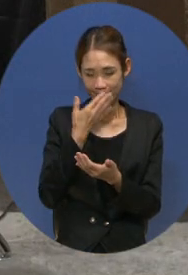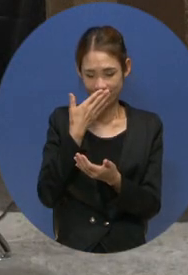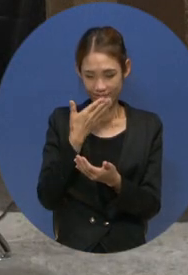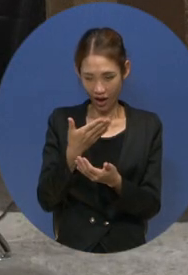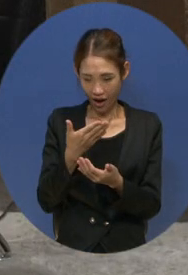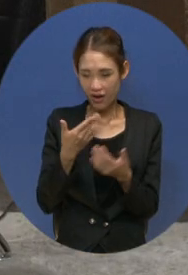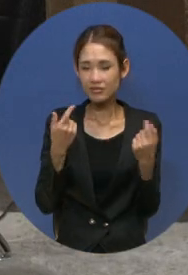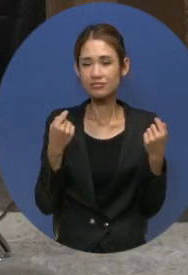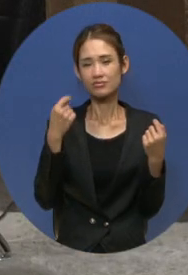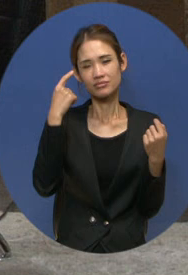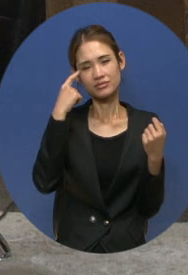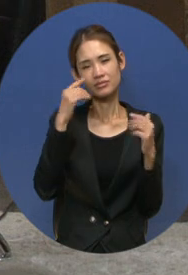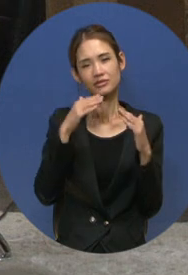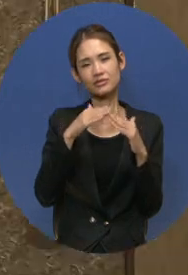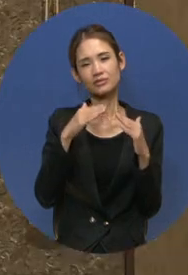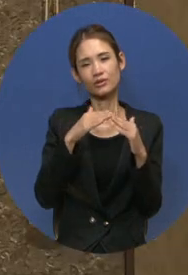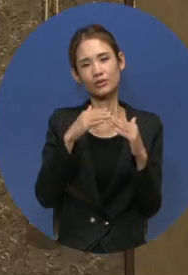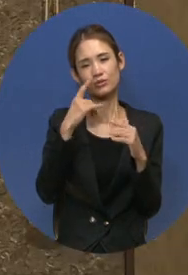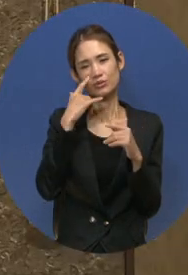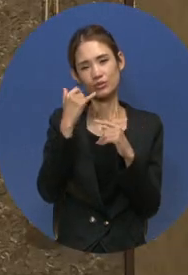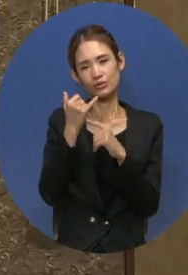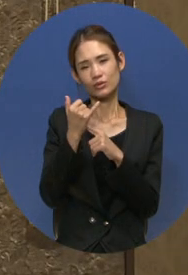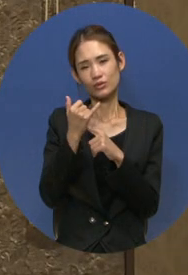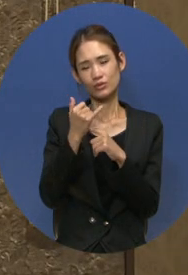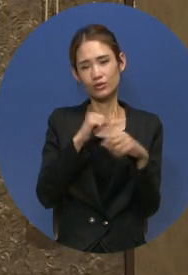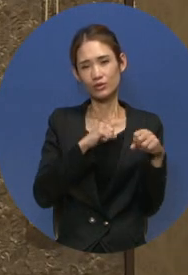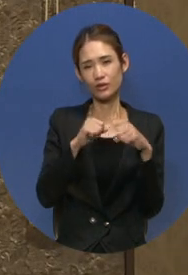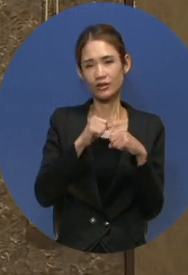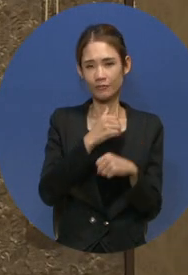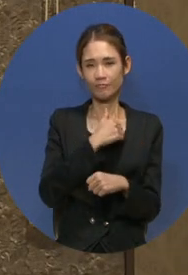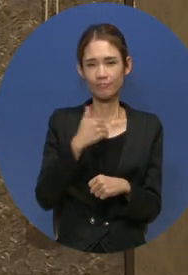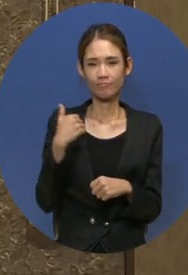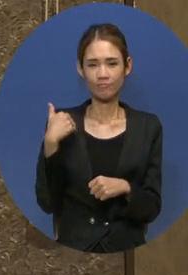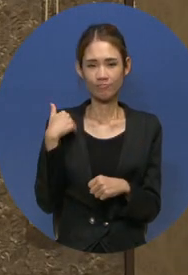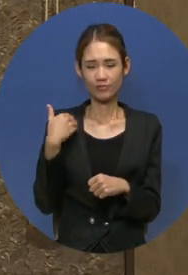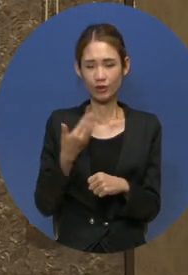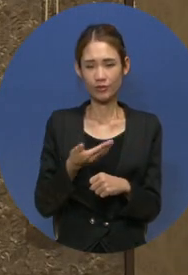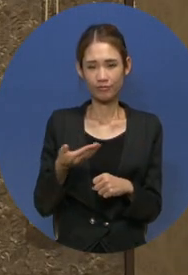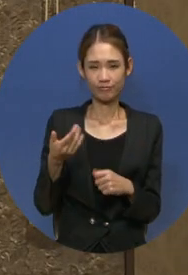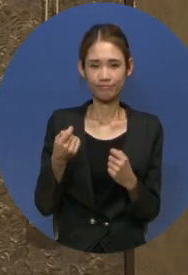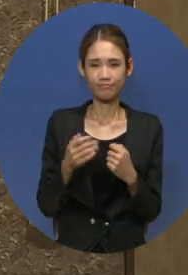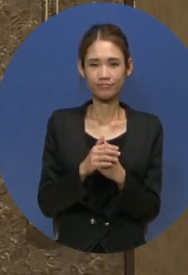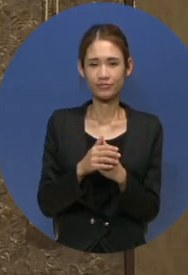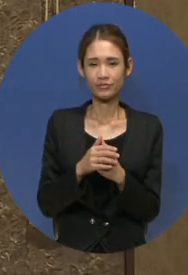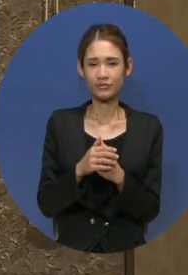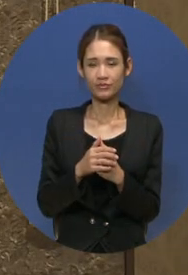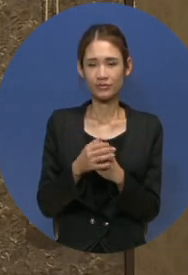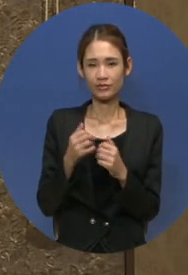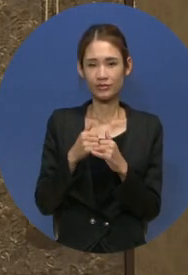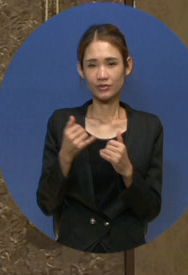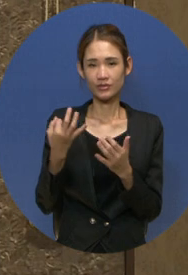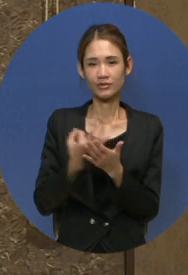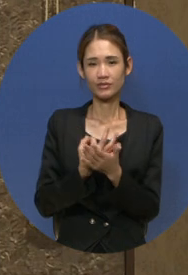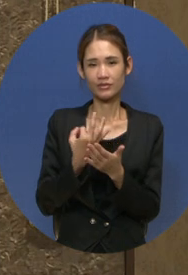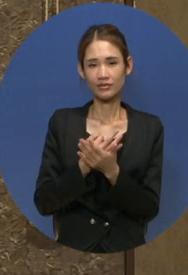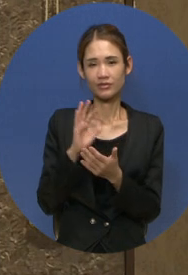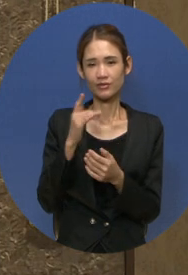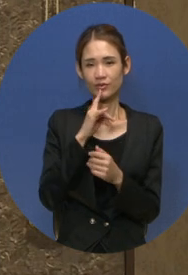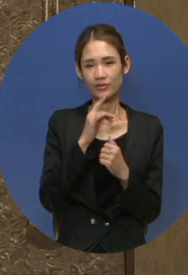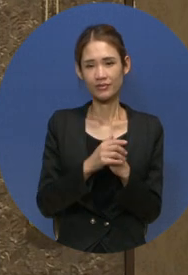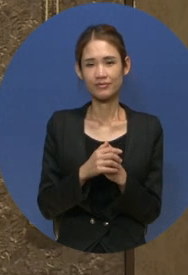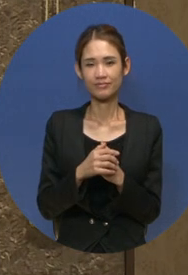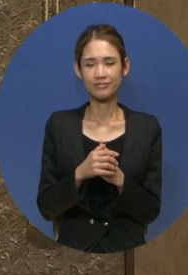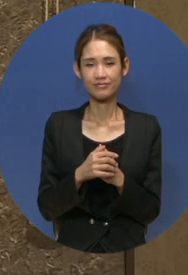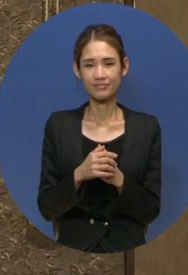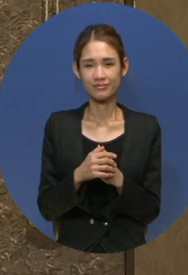있구나 하는 그러니까 집에서도 그런... 부모님들에 대하는 예. 이 태도가 굉장히 예, 당당해지는 그렇죠. 그렇죠. 역시 사람은 돈을 벌어야 된다. 맞습니다.